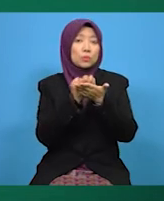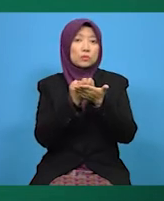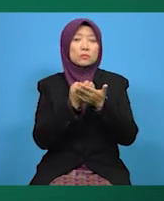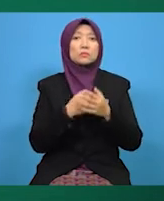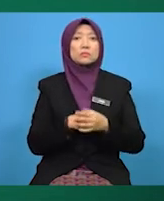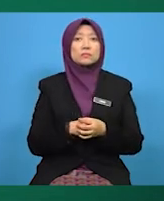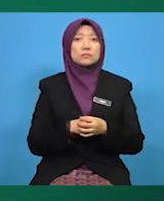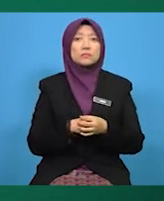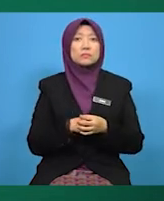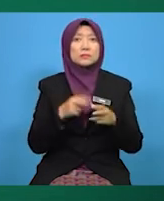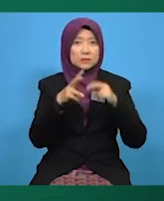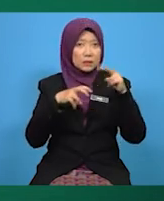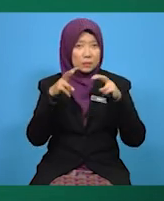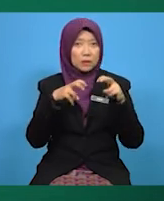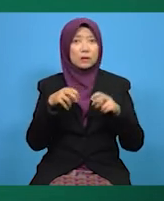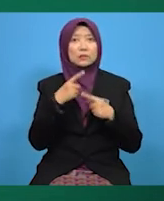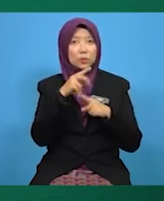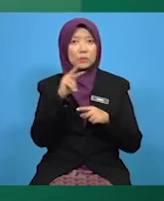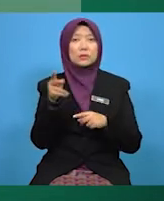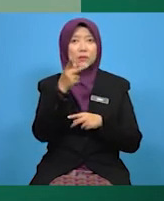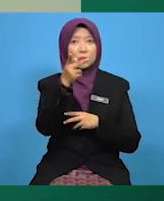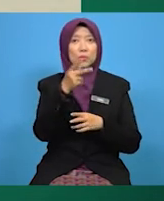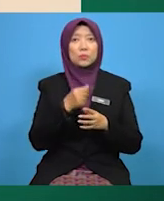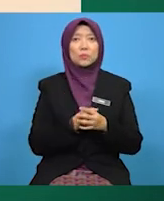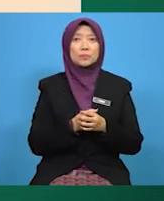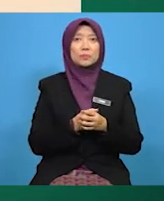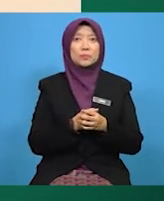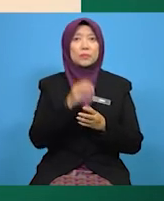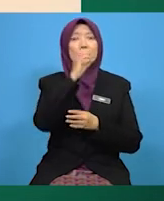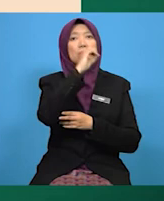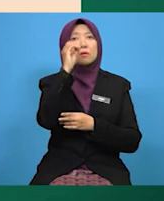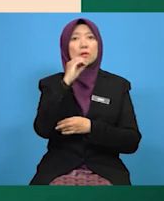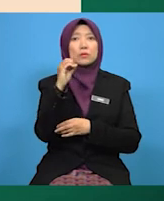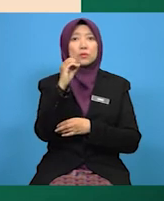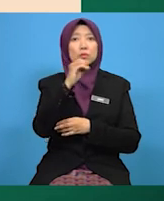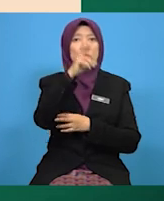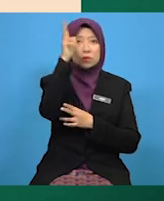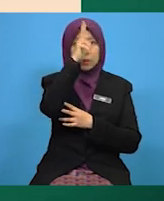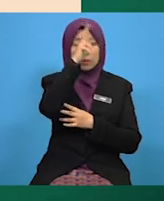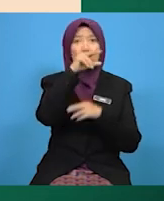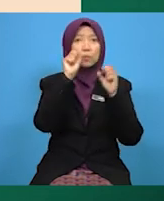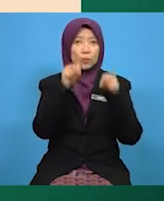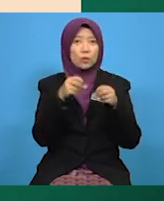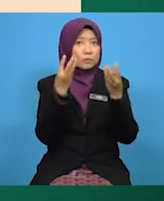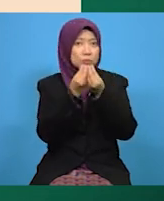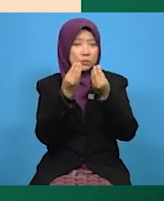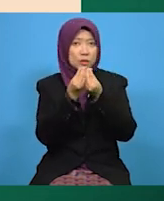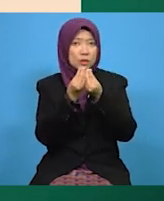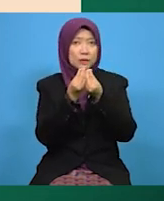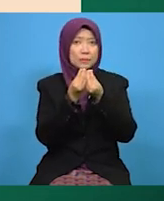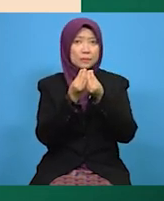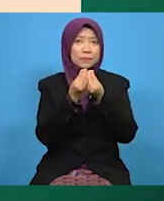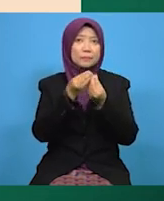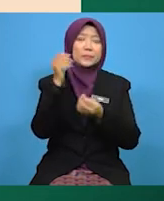X? Sila semak jawapan kamu. Peratus sumbangan sektor awam boleh diperoleh dengan